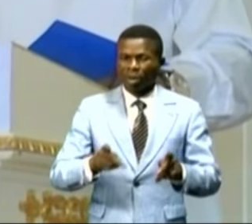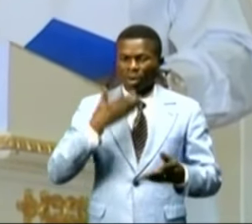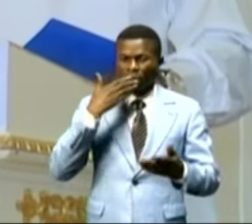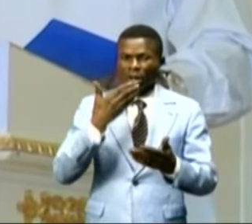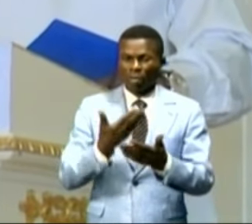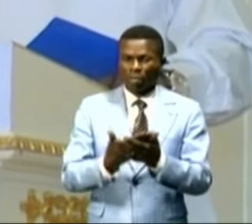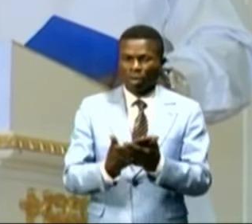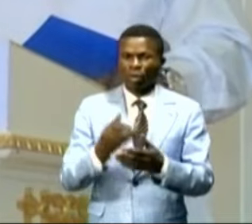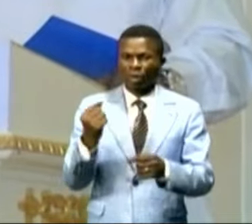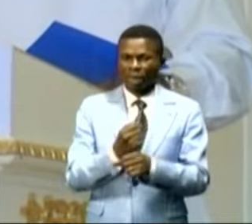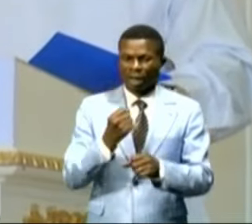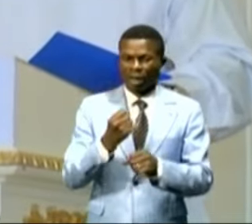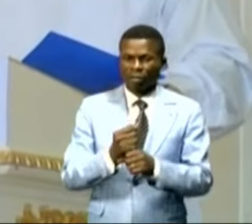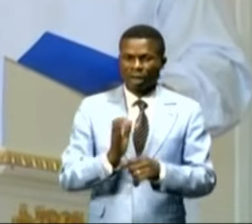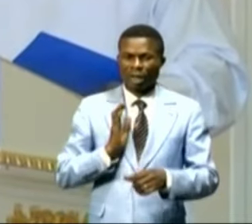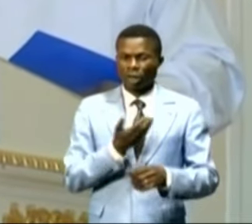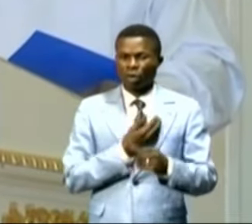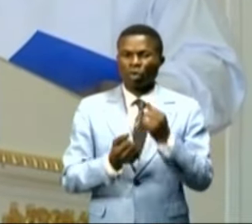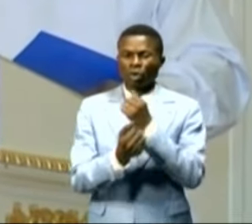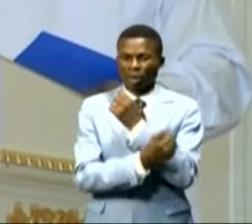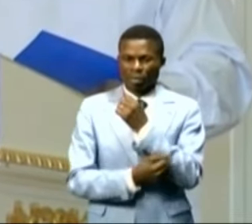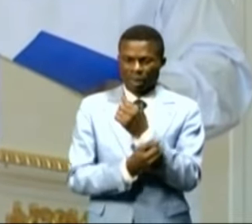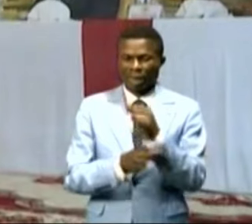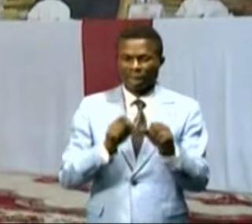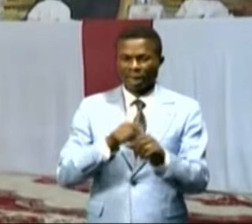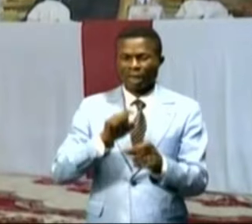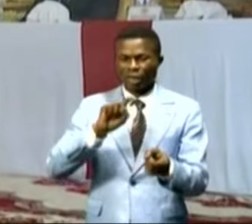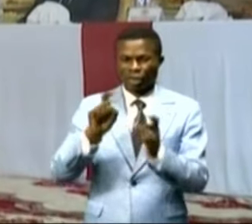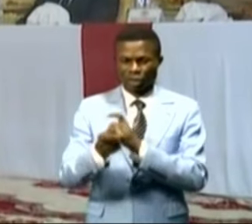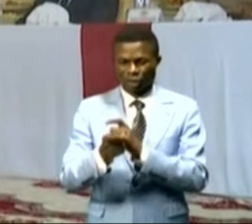port notre transition.